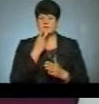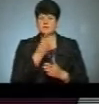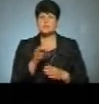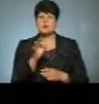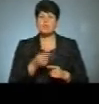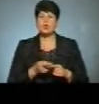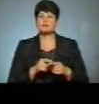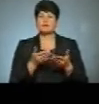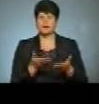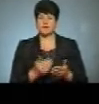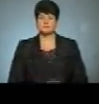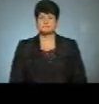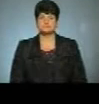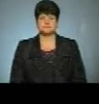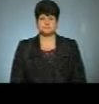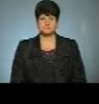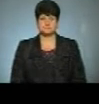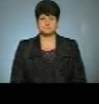таке.